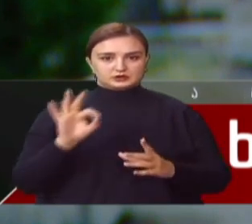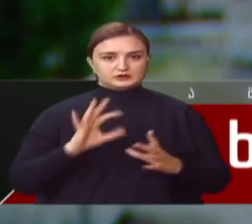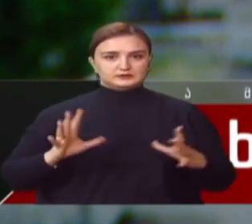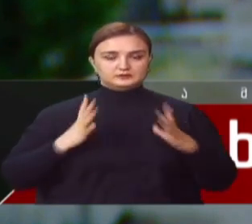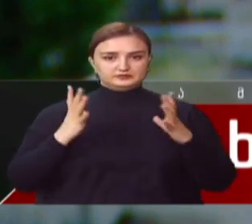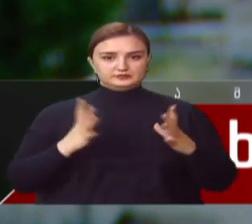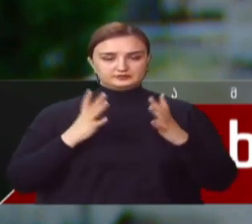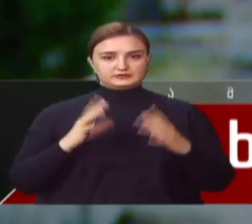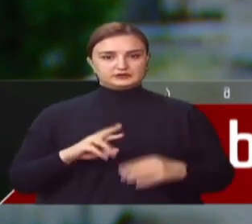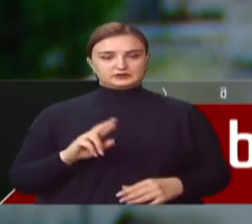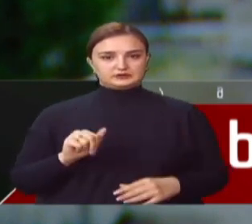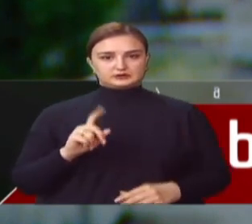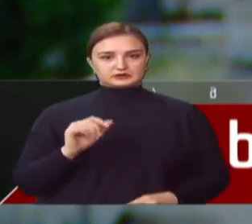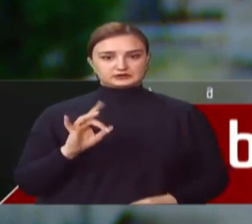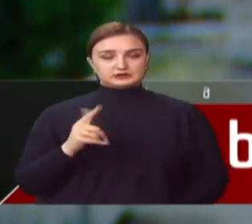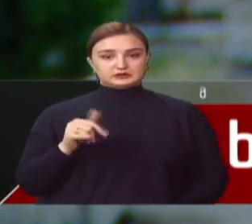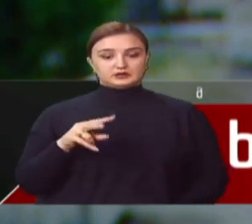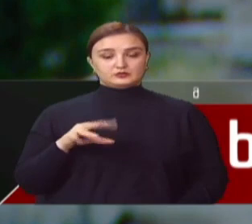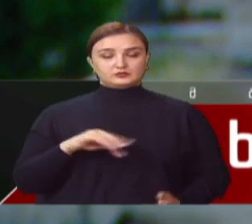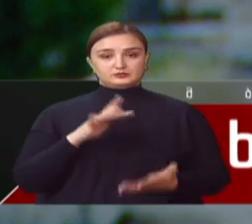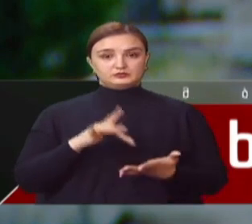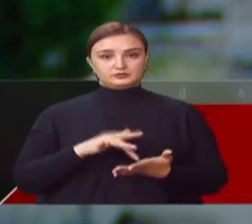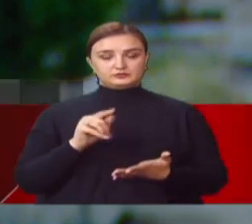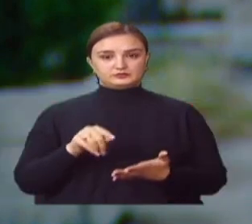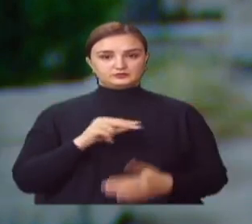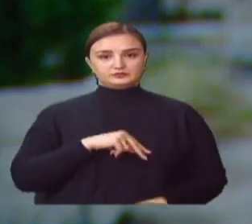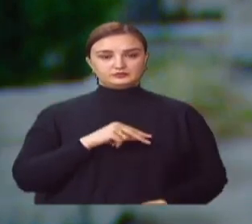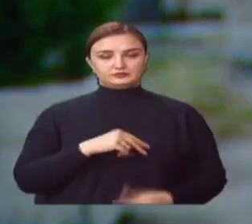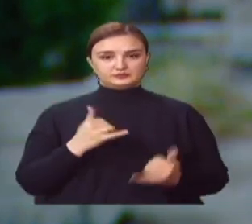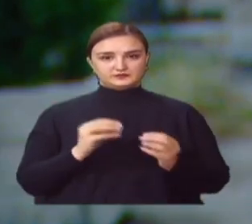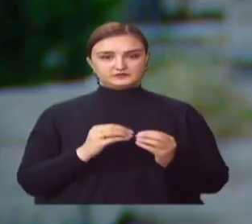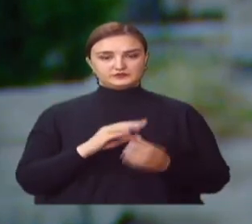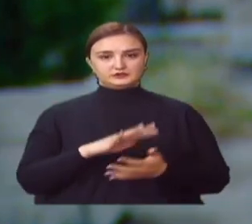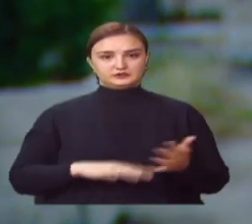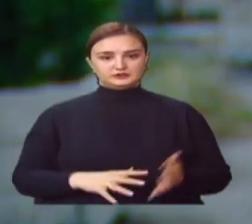ხარაგაულის მუნიციპალიტეტს, აქ მუშაობა ამ წუთებშიც გრძელდება.